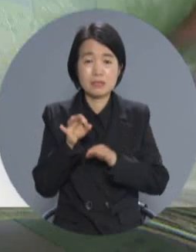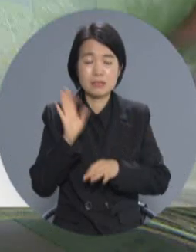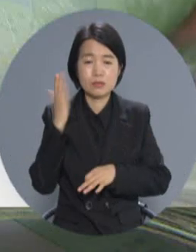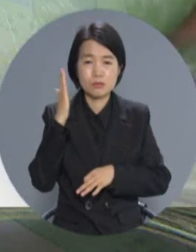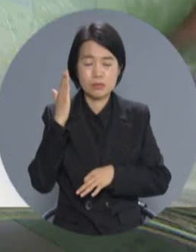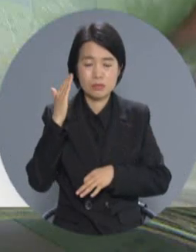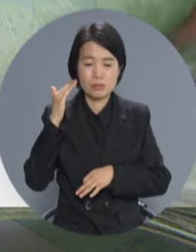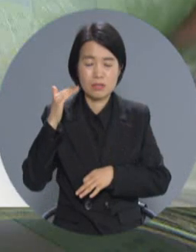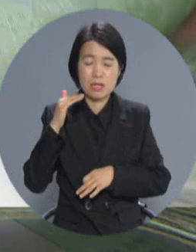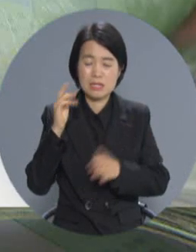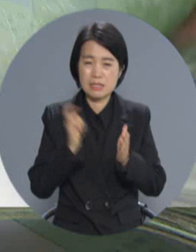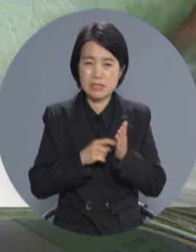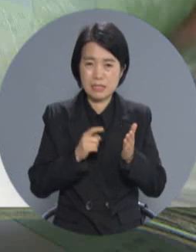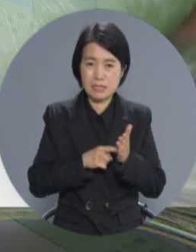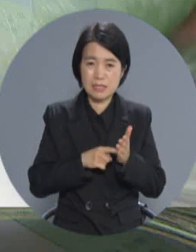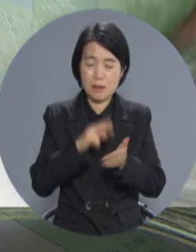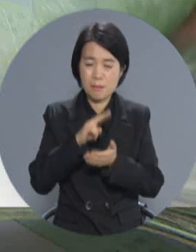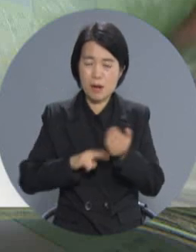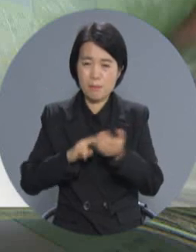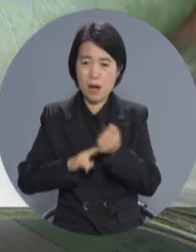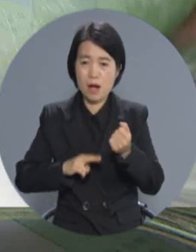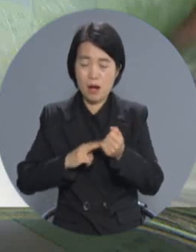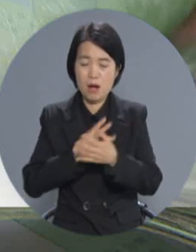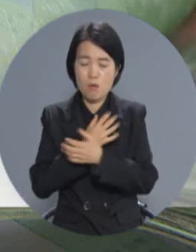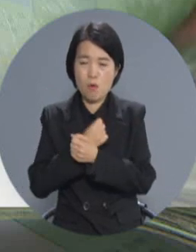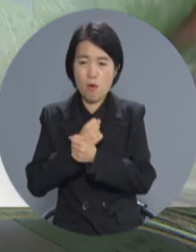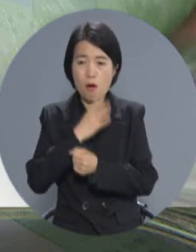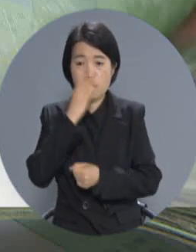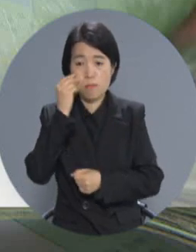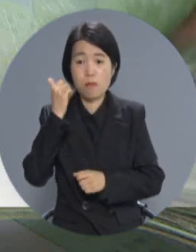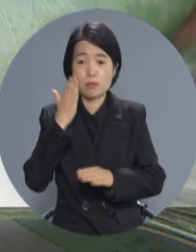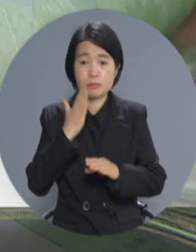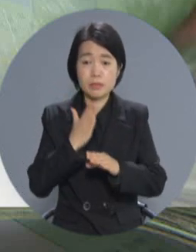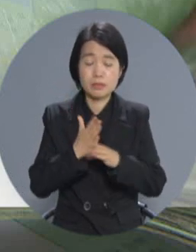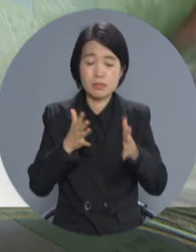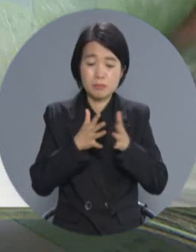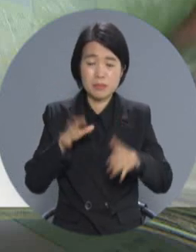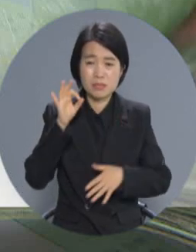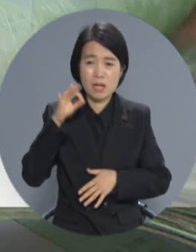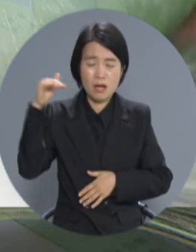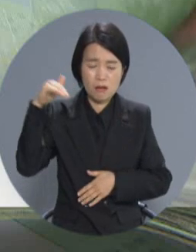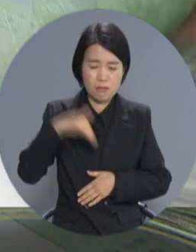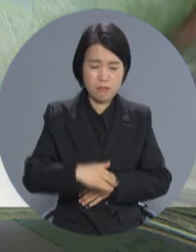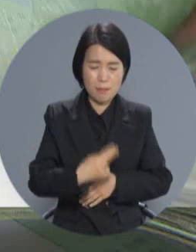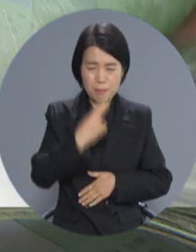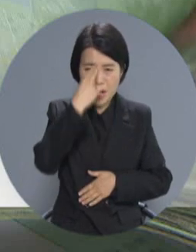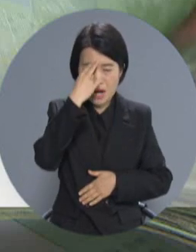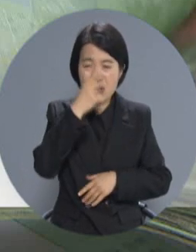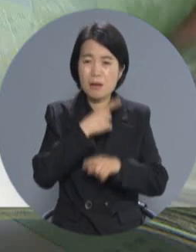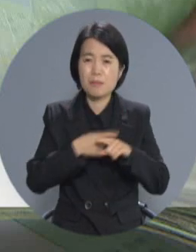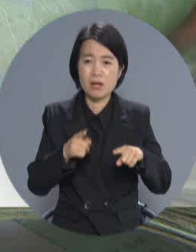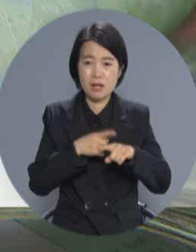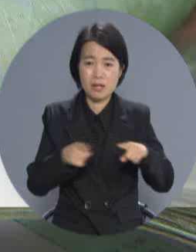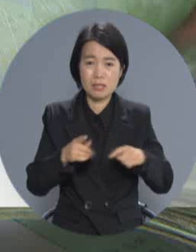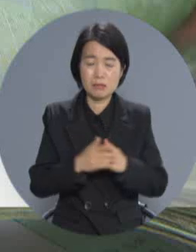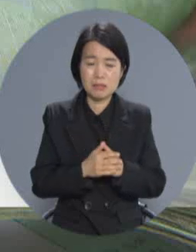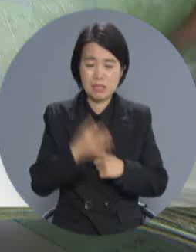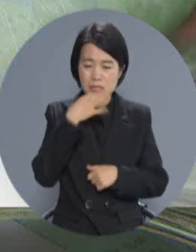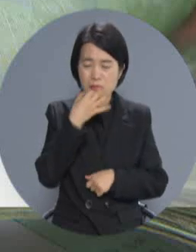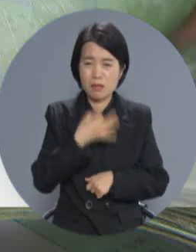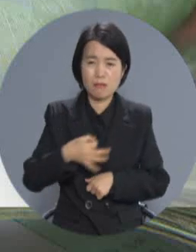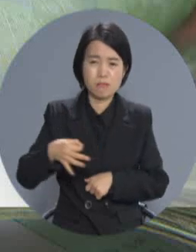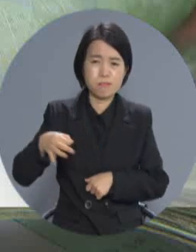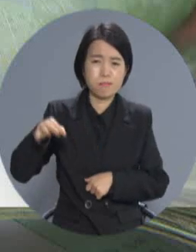최근 급매물 위주로 거래가 활발해지고 있습니다. 아파트 값이 바닥을 찍었다는 평가가 나오는 가운데 고금리가